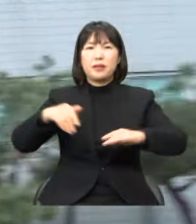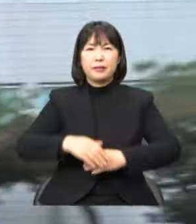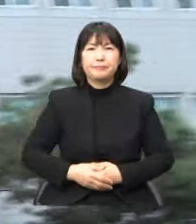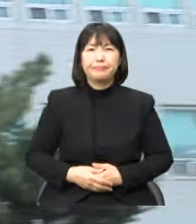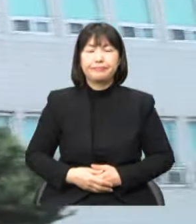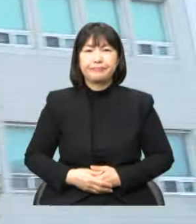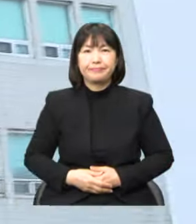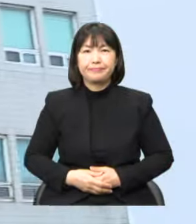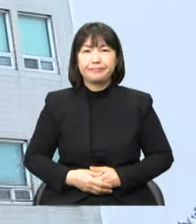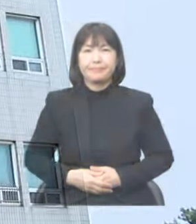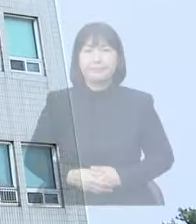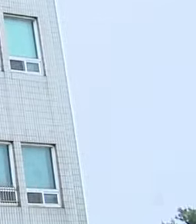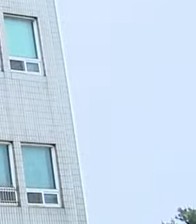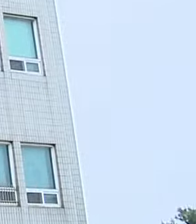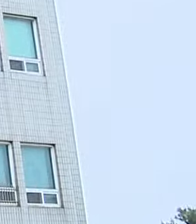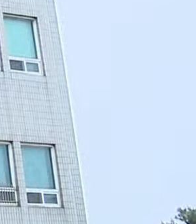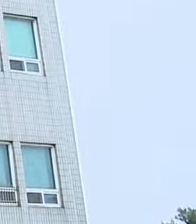BTV 뉴스